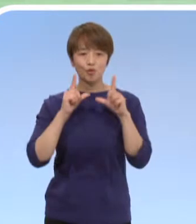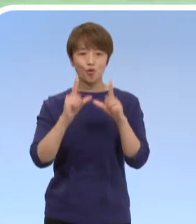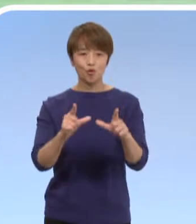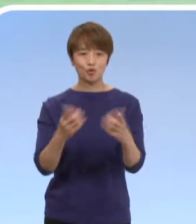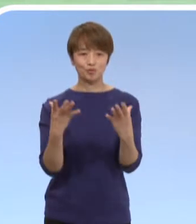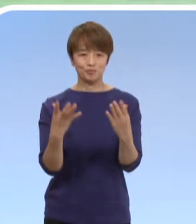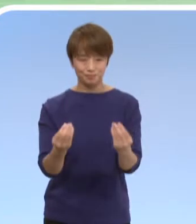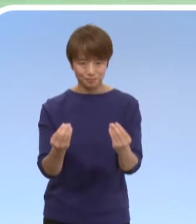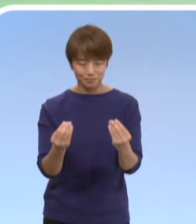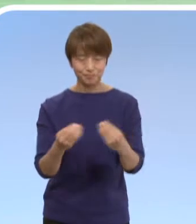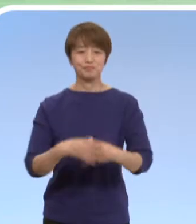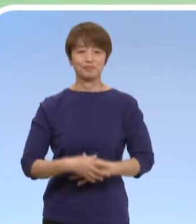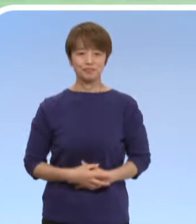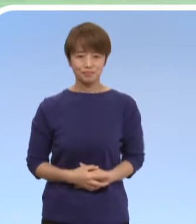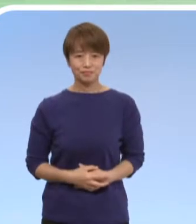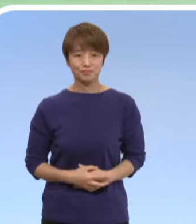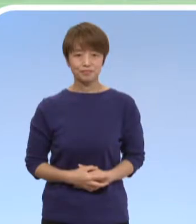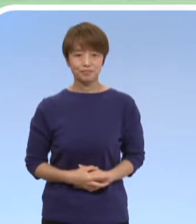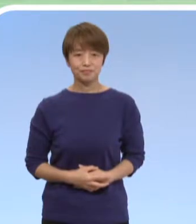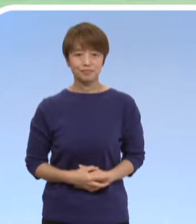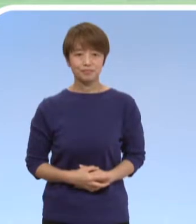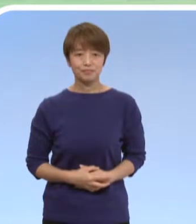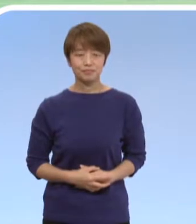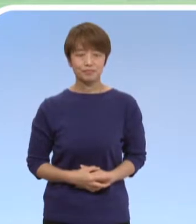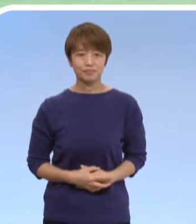以上、兵庫県からのお知らせでした。